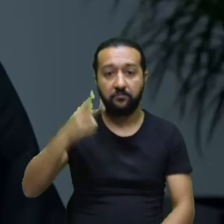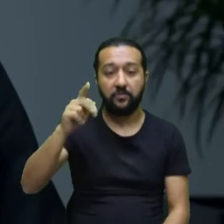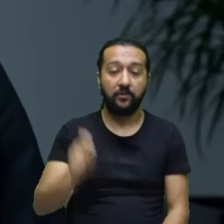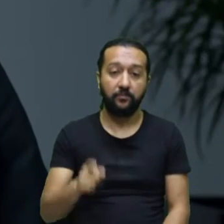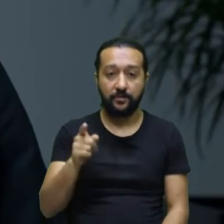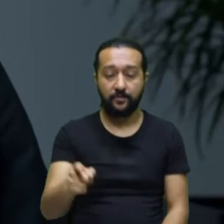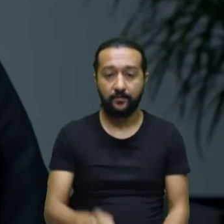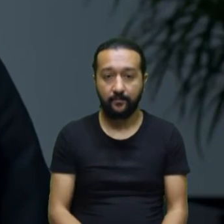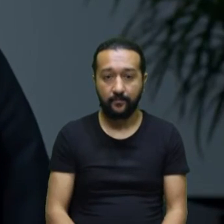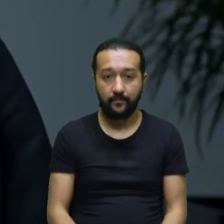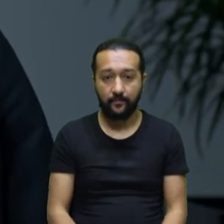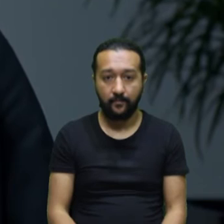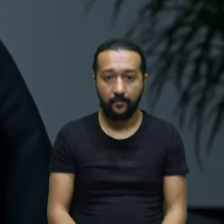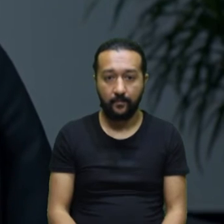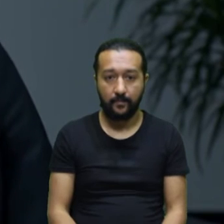kaydetmiş.